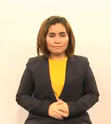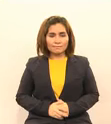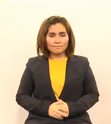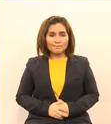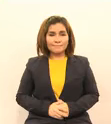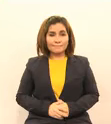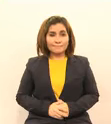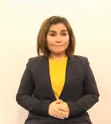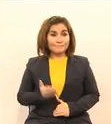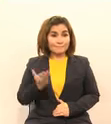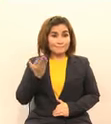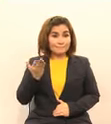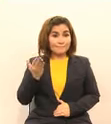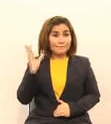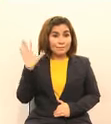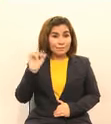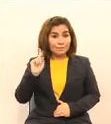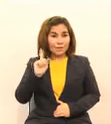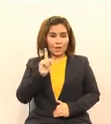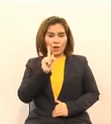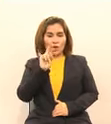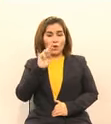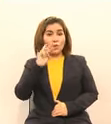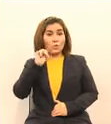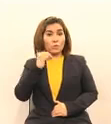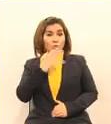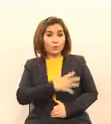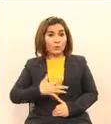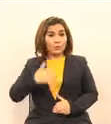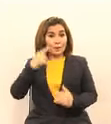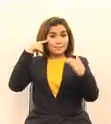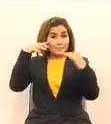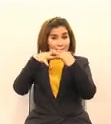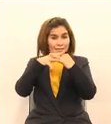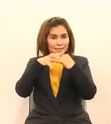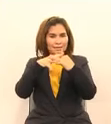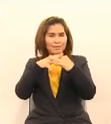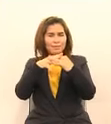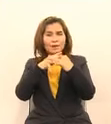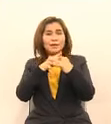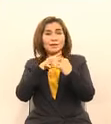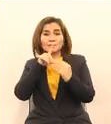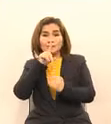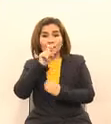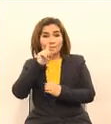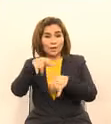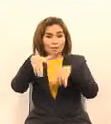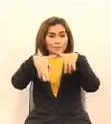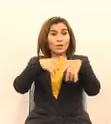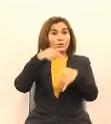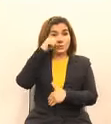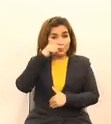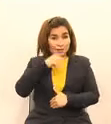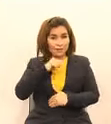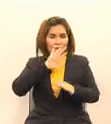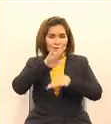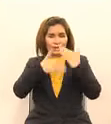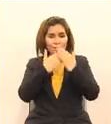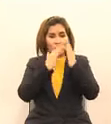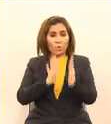ครับอันนี้เป็นแบบสำรวจของกรมสุขภาพจิตนะครับเป็นการสำรวจออนไลน์ซึ่งเราได้สำรวจประชากรประเทศไทยนะครับจำนวน